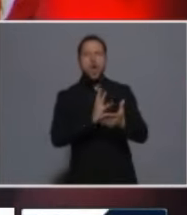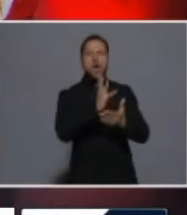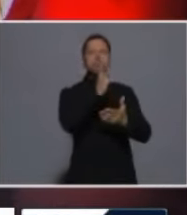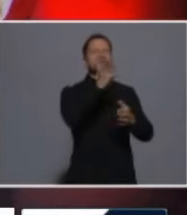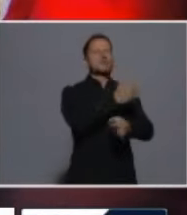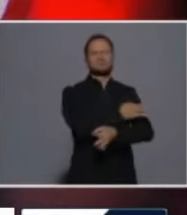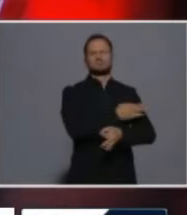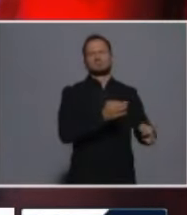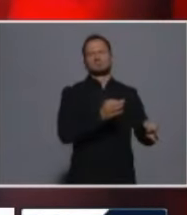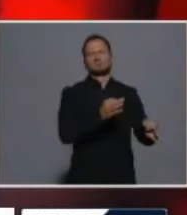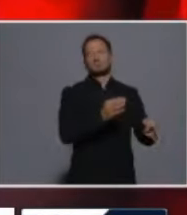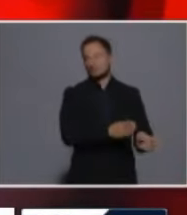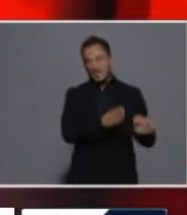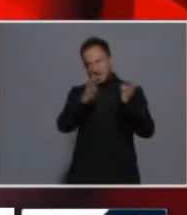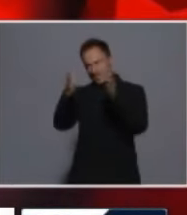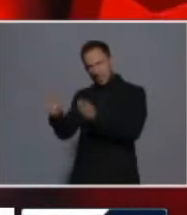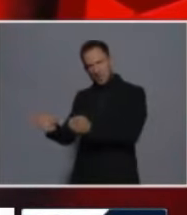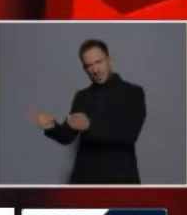ψηφοδέλτιο